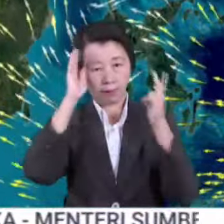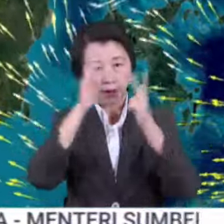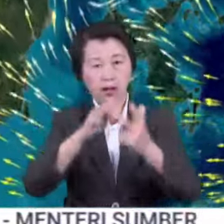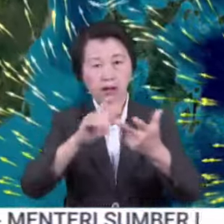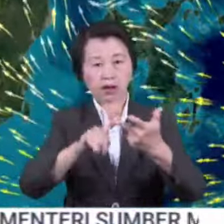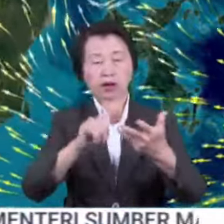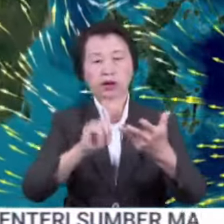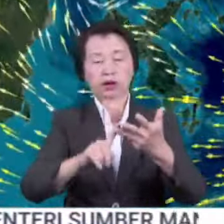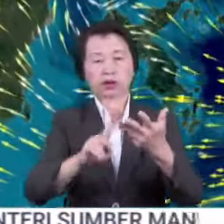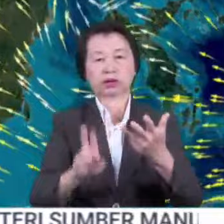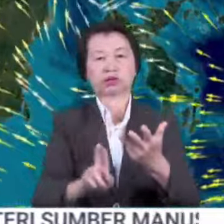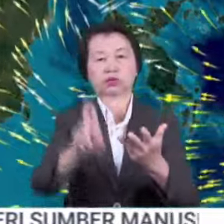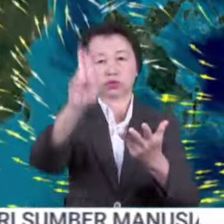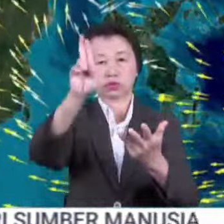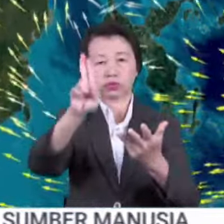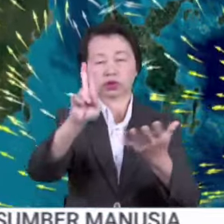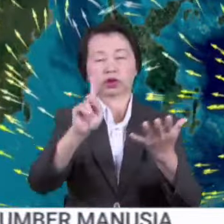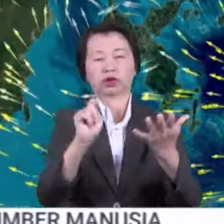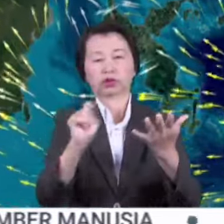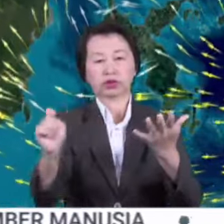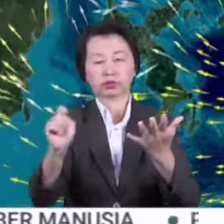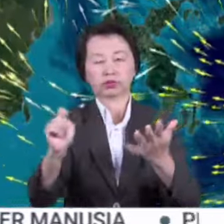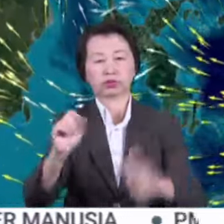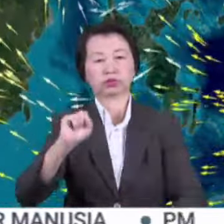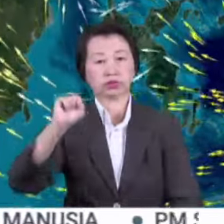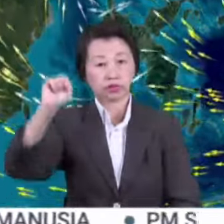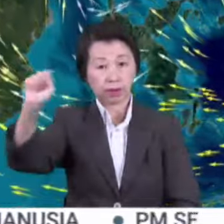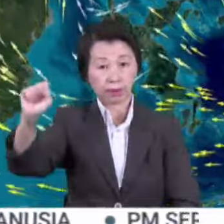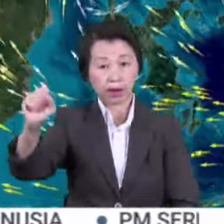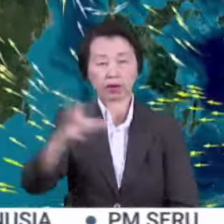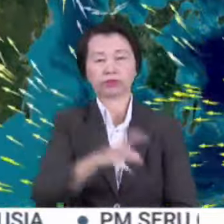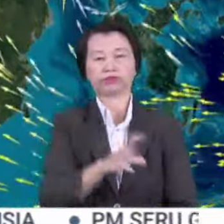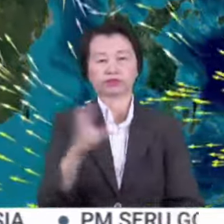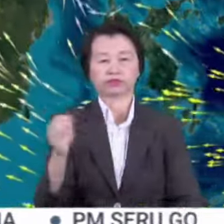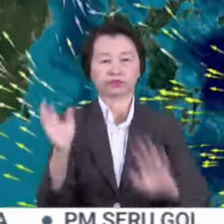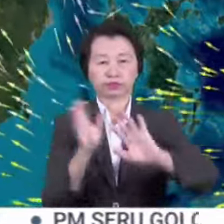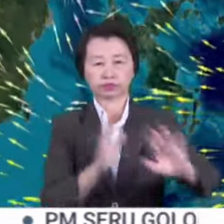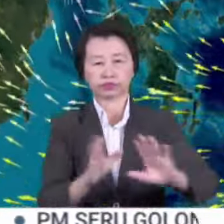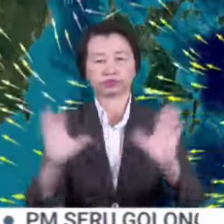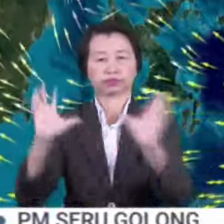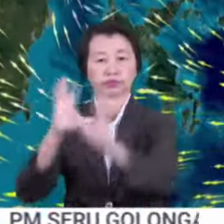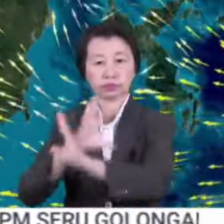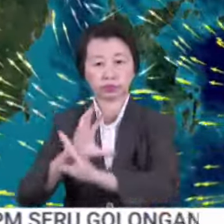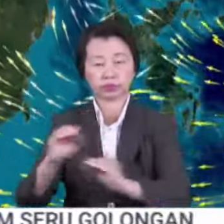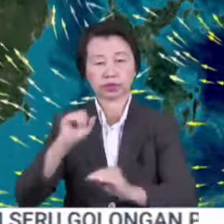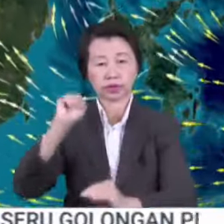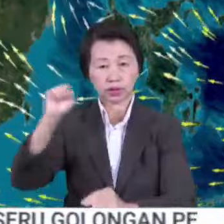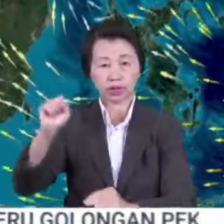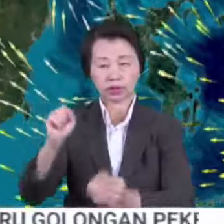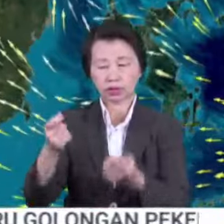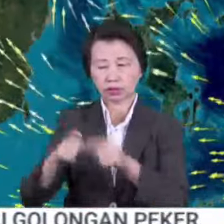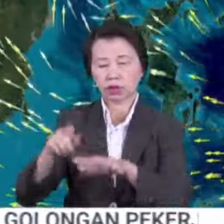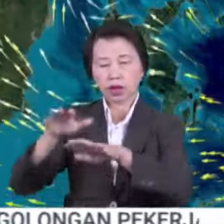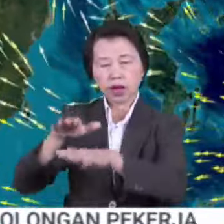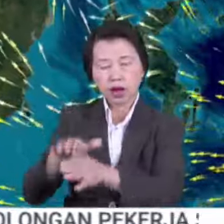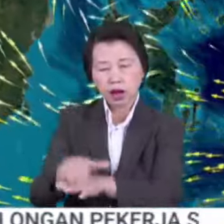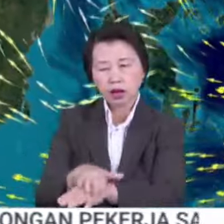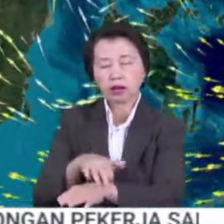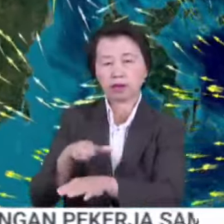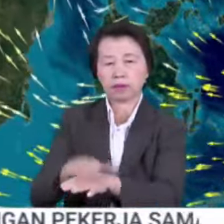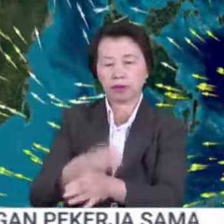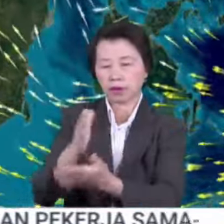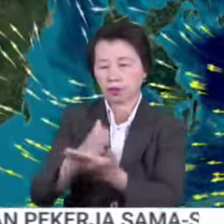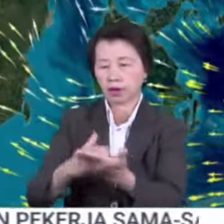di sekitar utara dan timur Saba Sementara itu di Sarawak keadaan angin Timuran bertiup lemah dengan pelaku penumpukan angin di sekitar